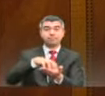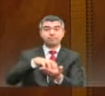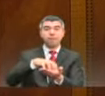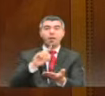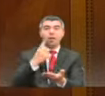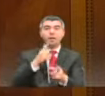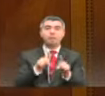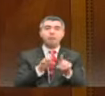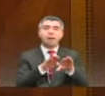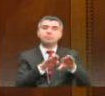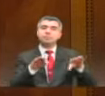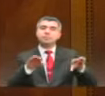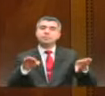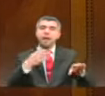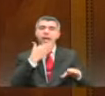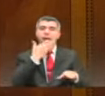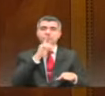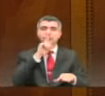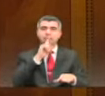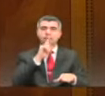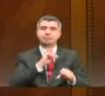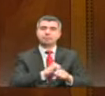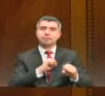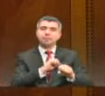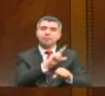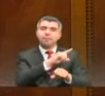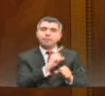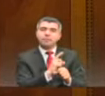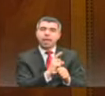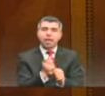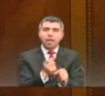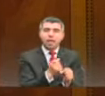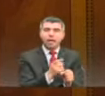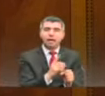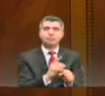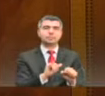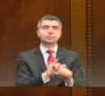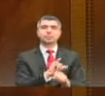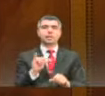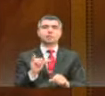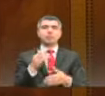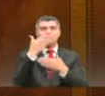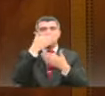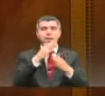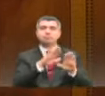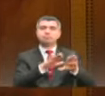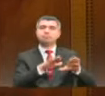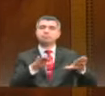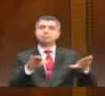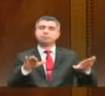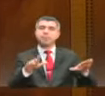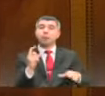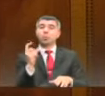عنصر أمن، عنصر استقرار وتوازن، ومصدرا للإشعاع في المنطقة العربية وفي المنطقة